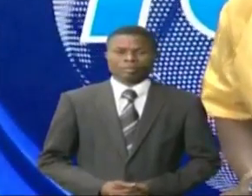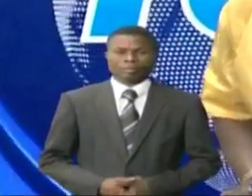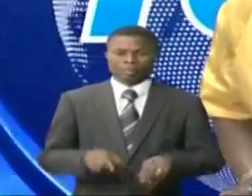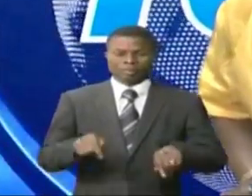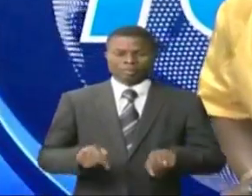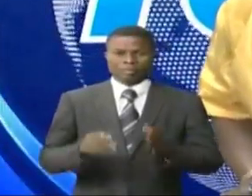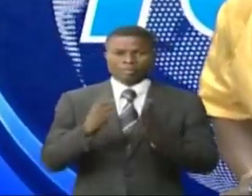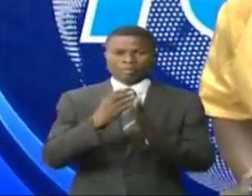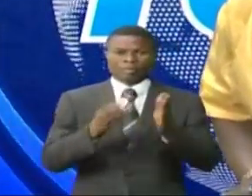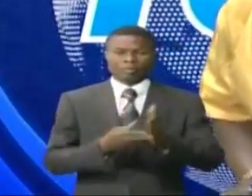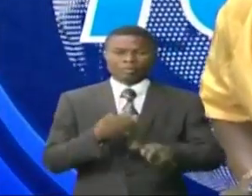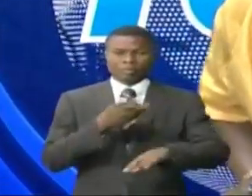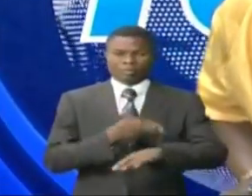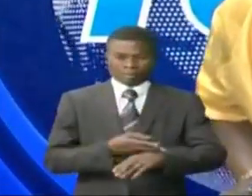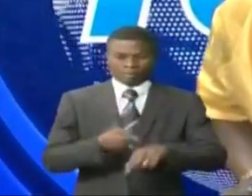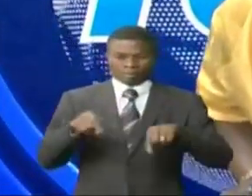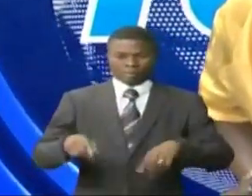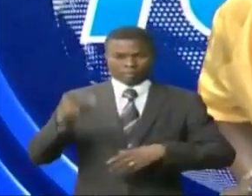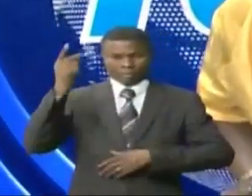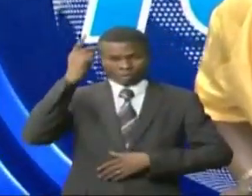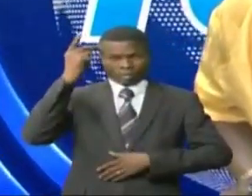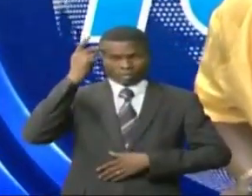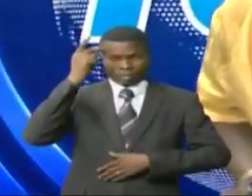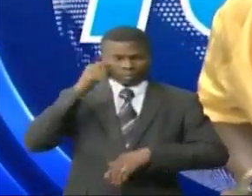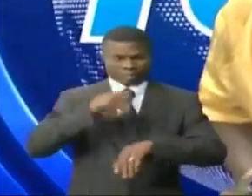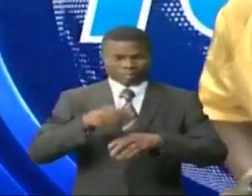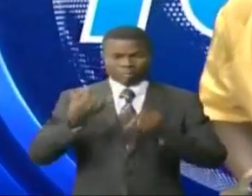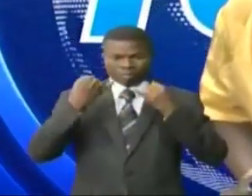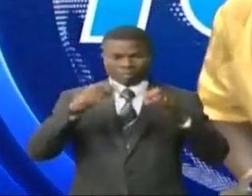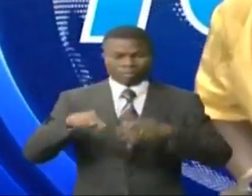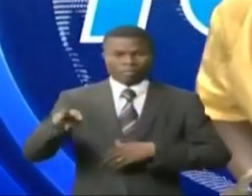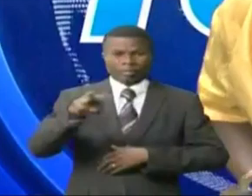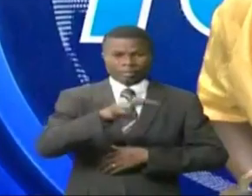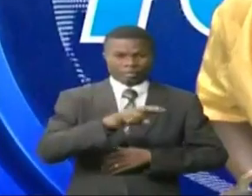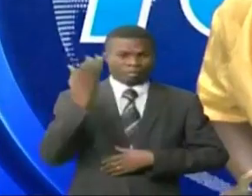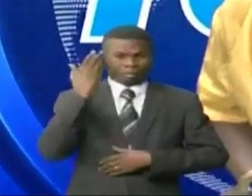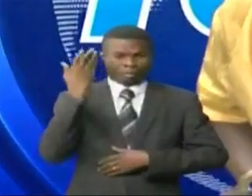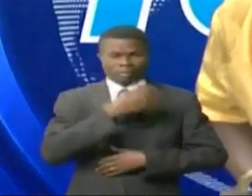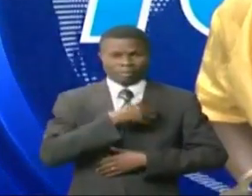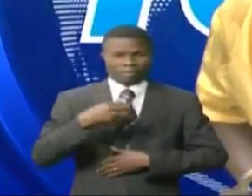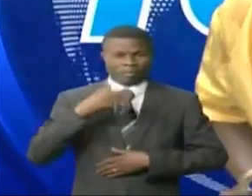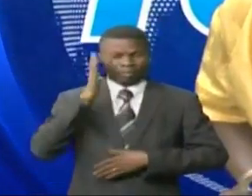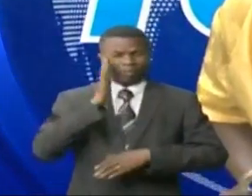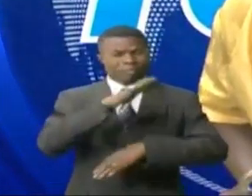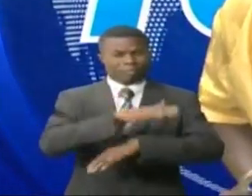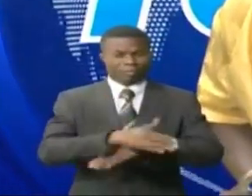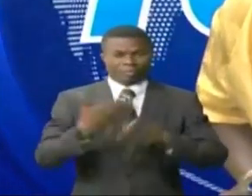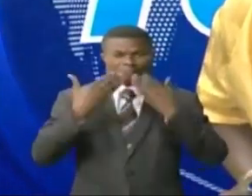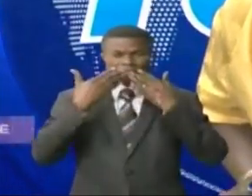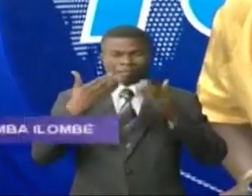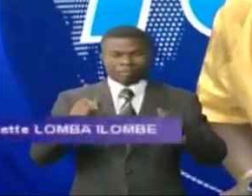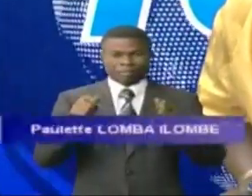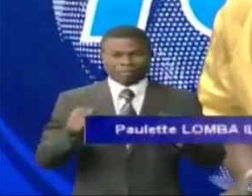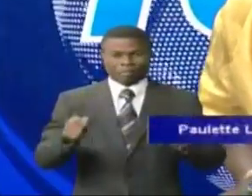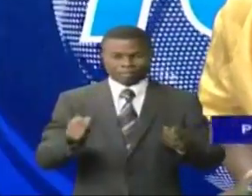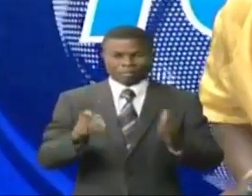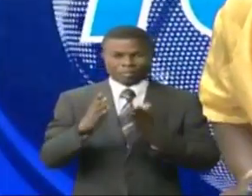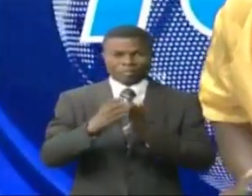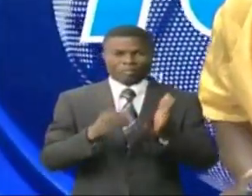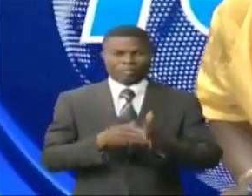Il est exactement 19h à Kinshasa, c'est l'heure de vous informer. Madame, Monsieur, bonsoir et bienvenue à ce journal.